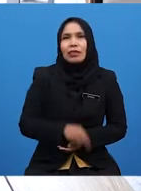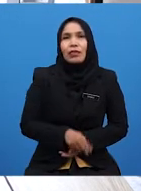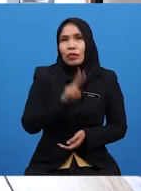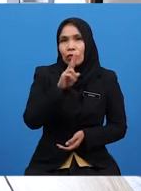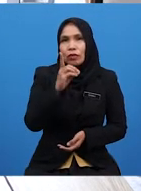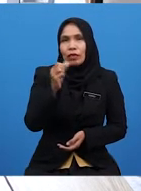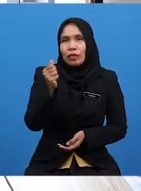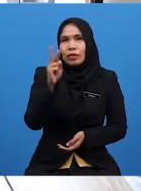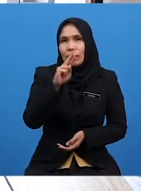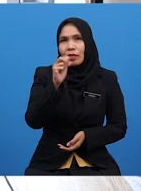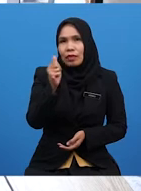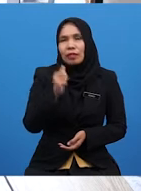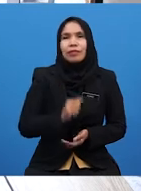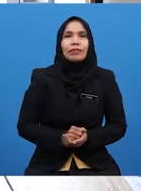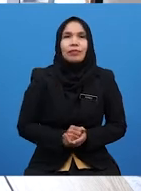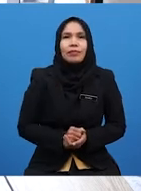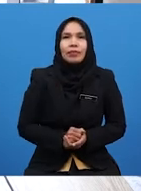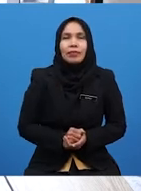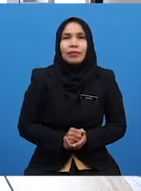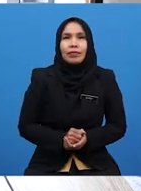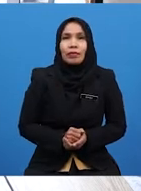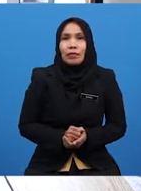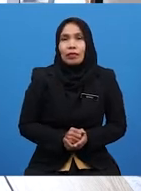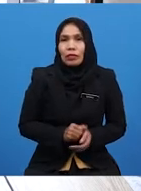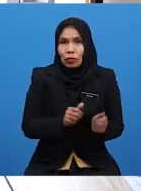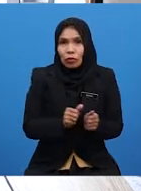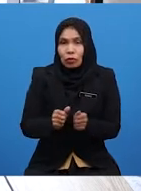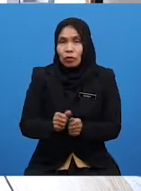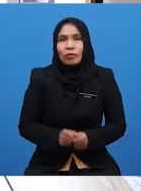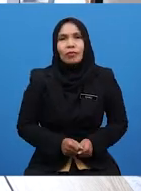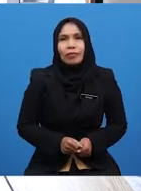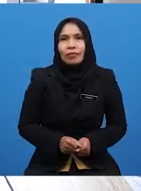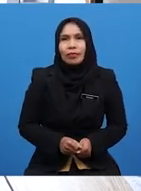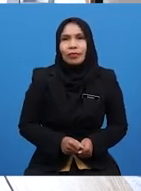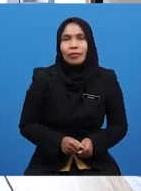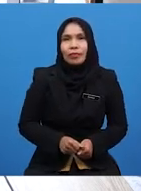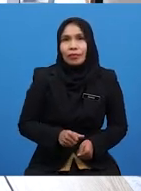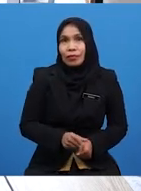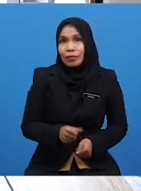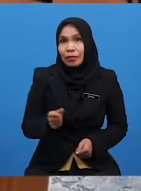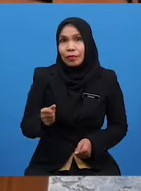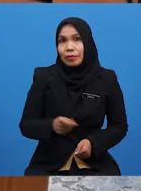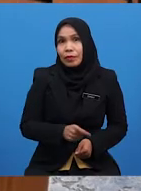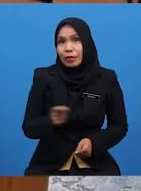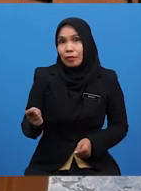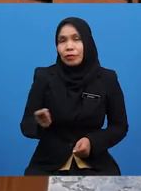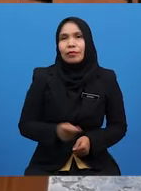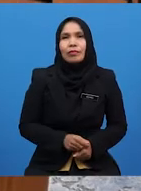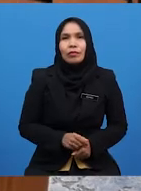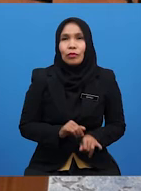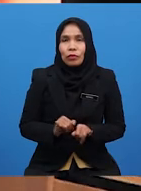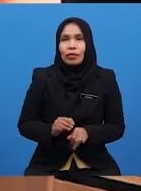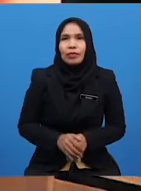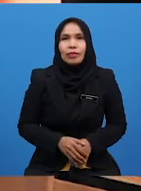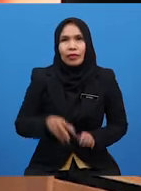menghalang pengudaraan juga turut membantu kepada ventilasi yang baik pencahayaan